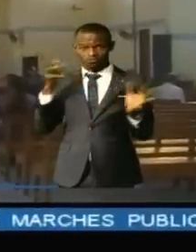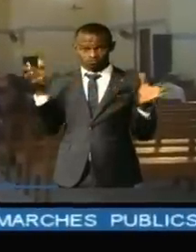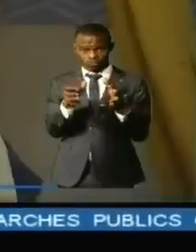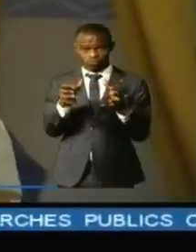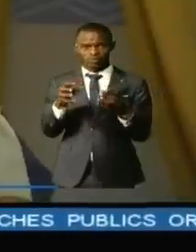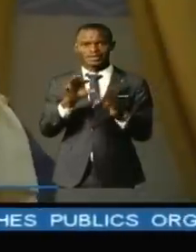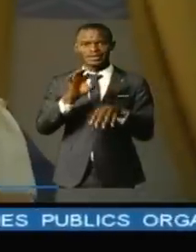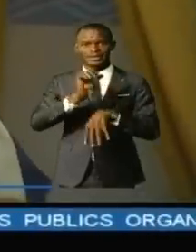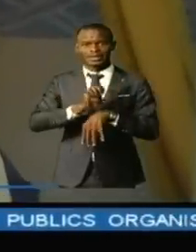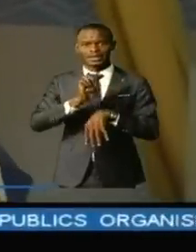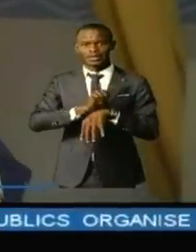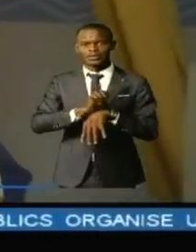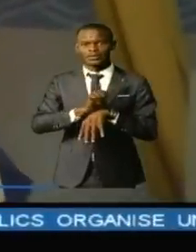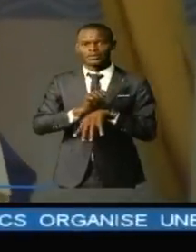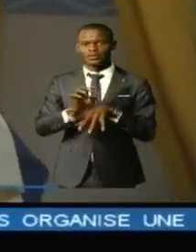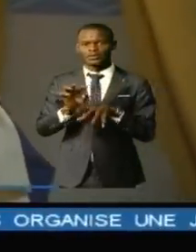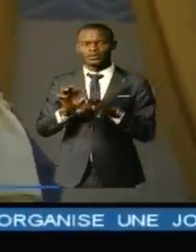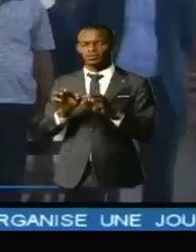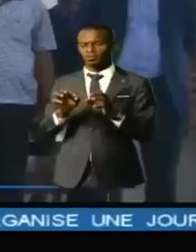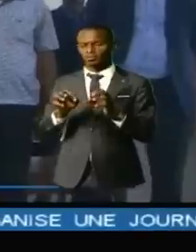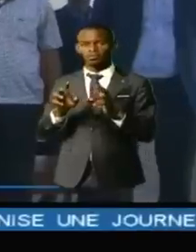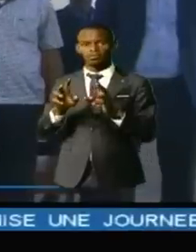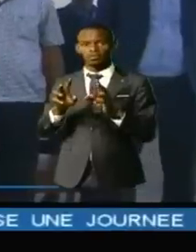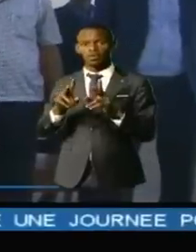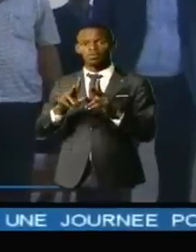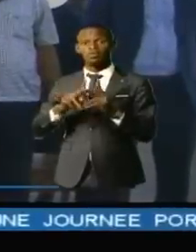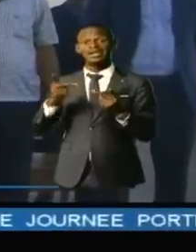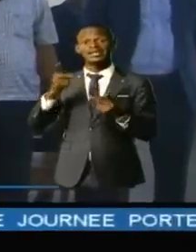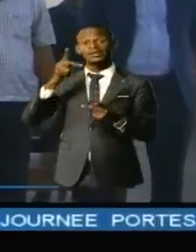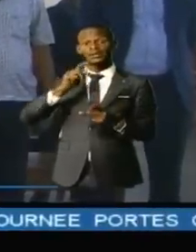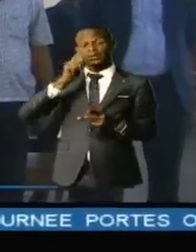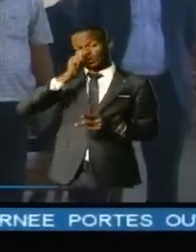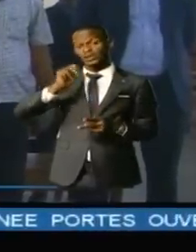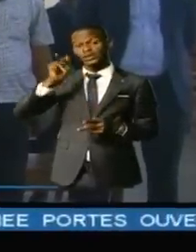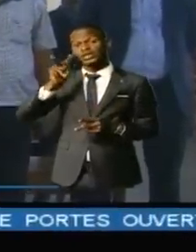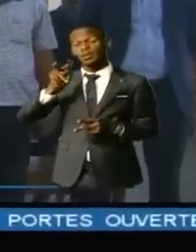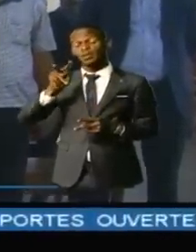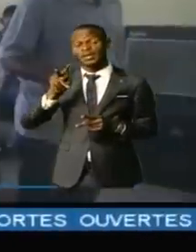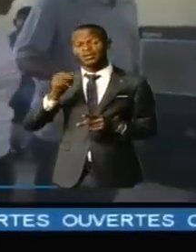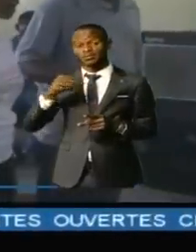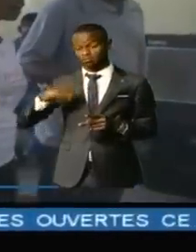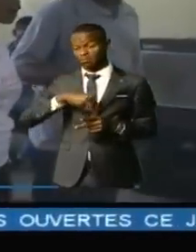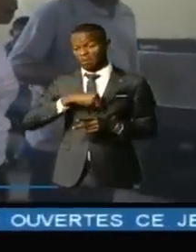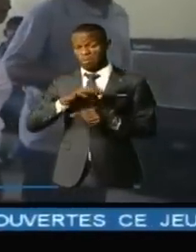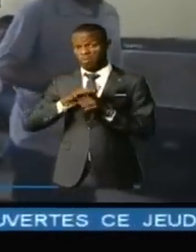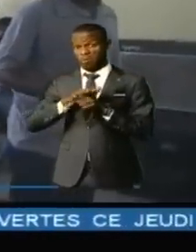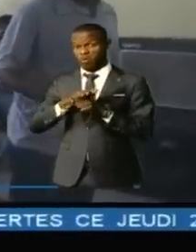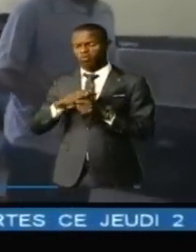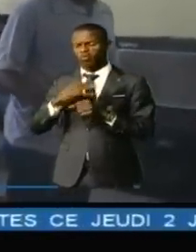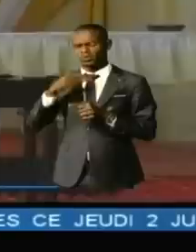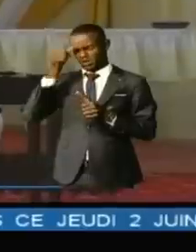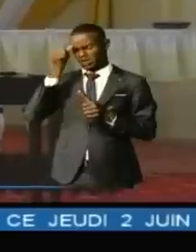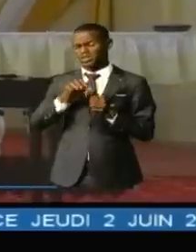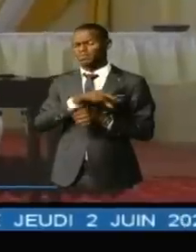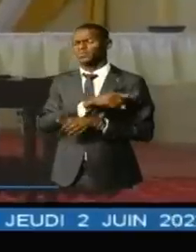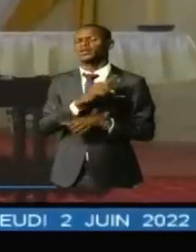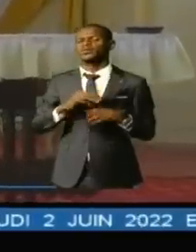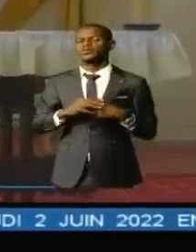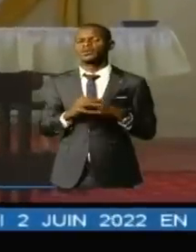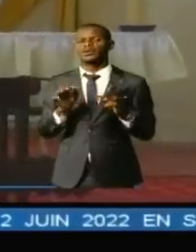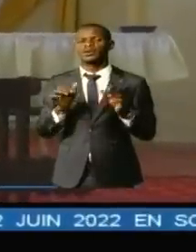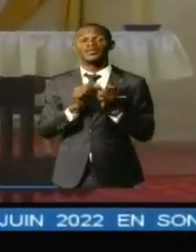grâce en sa mémoire. Plusieurs cadres de l'UDPS gardent encore de bons souvenirs de feu Isidore Kanana